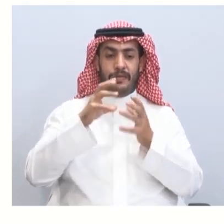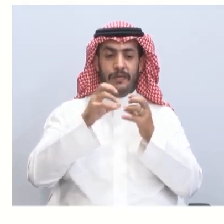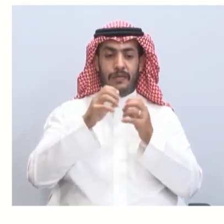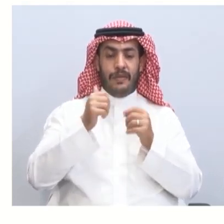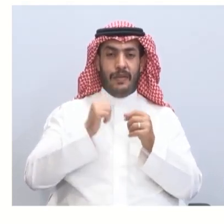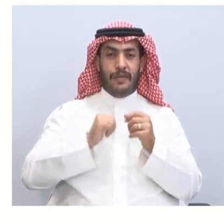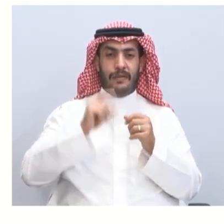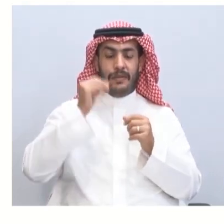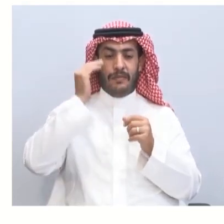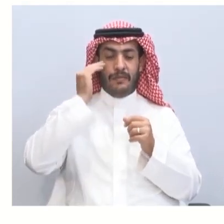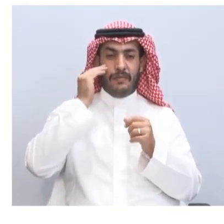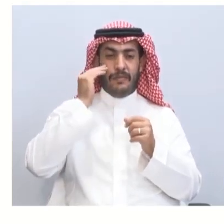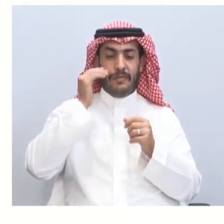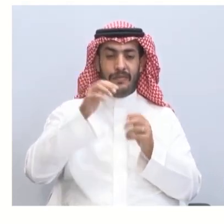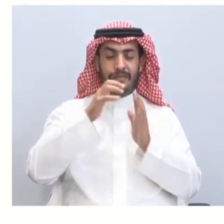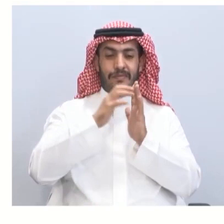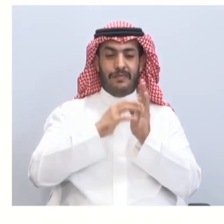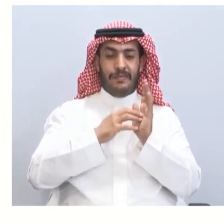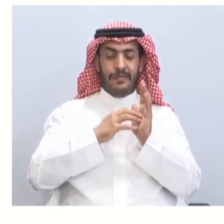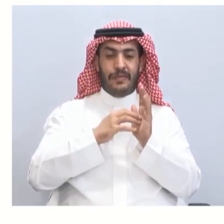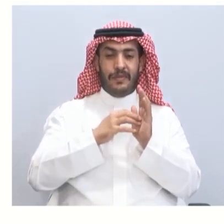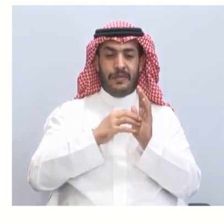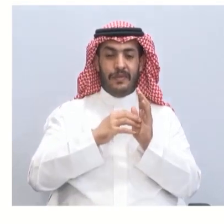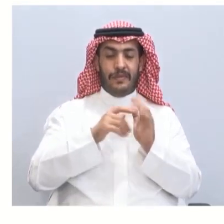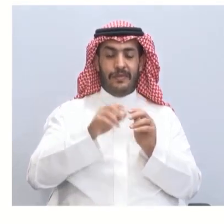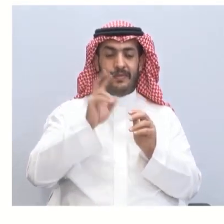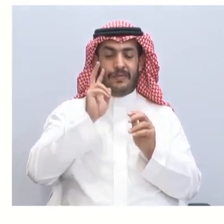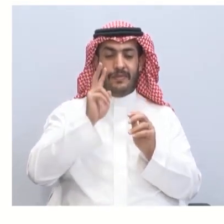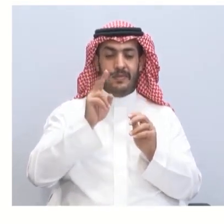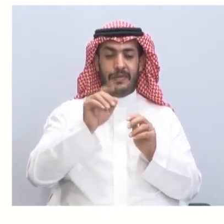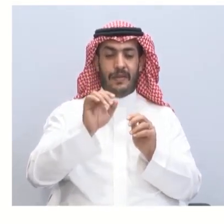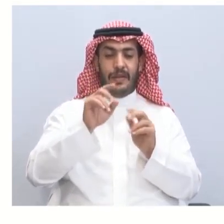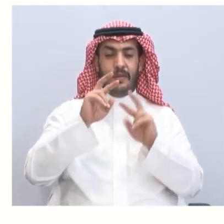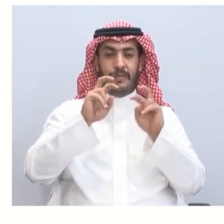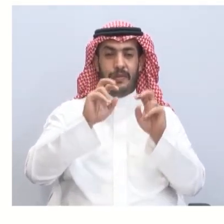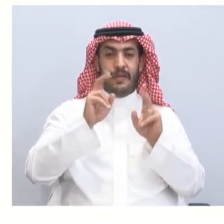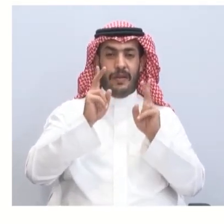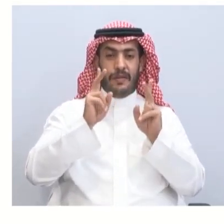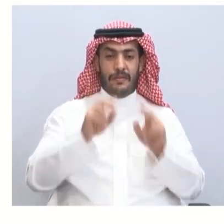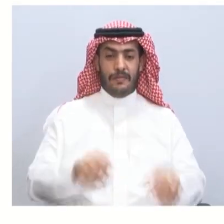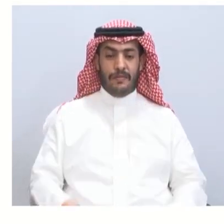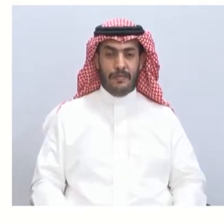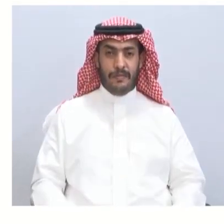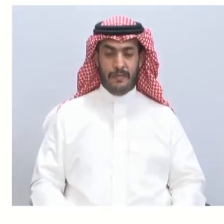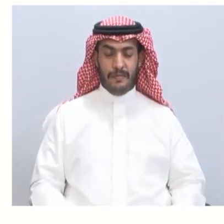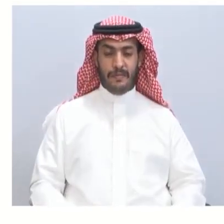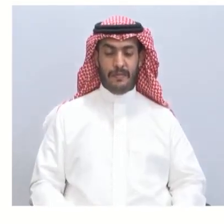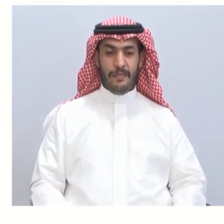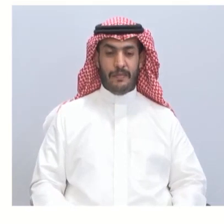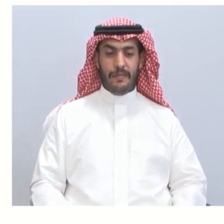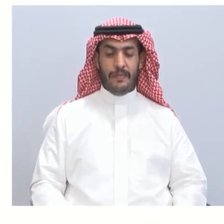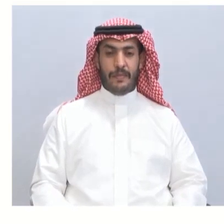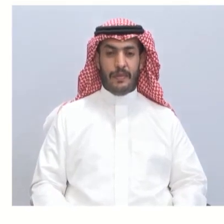ابنائي وبناتي الطلاب هذه العباره التي ذكرها هذا هذا الباحث